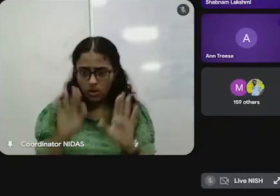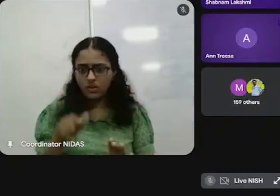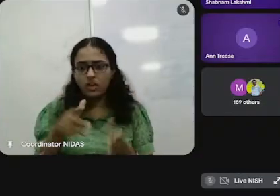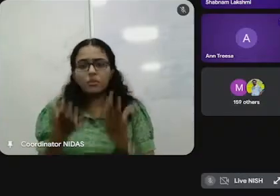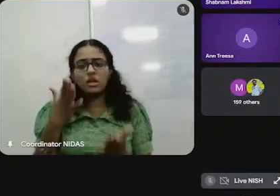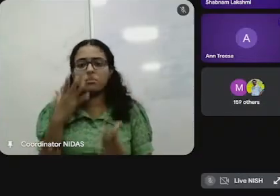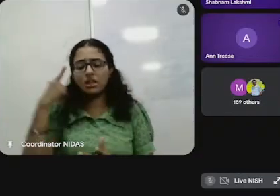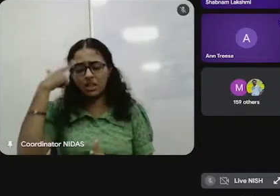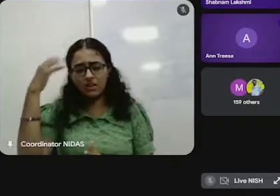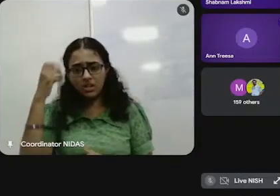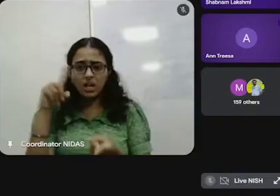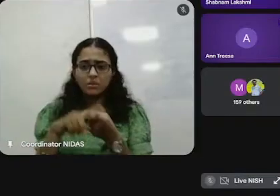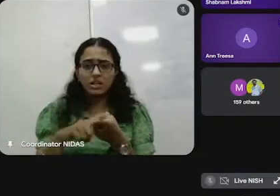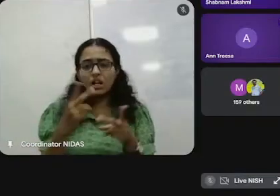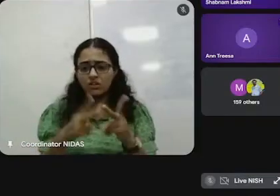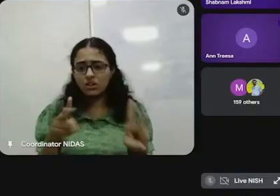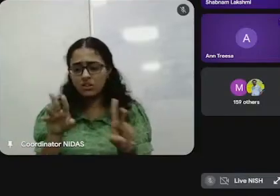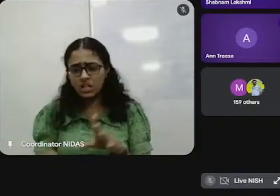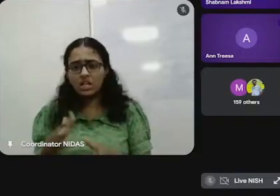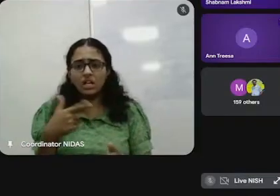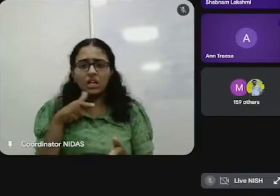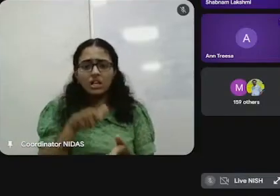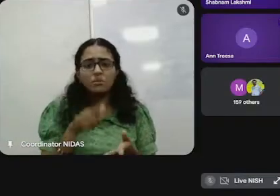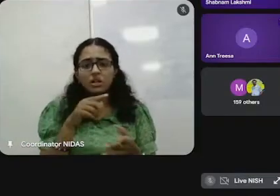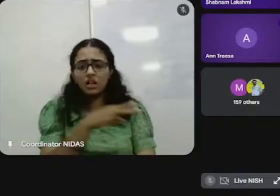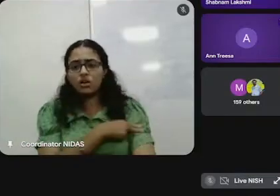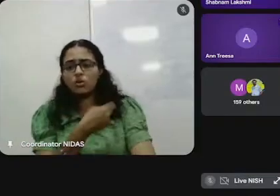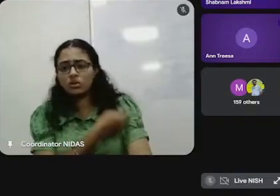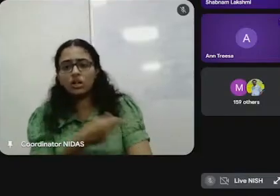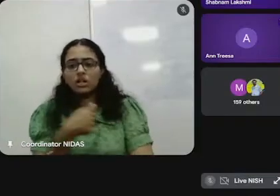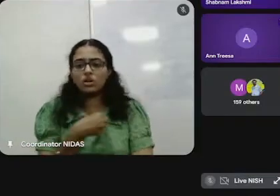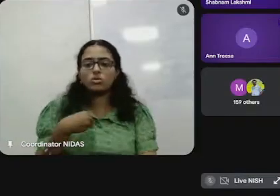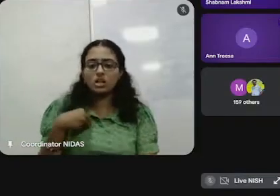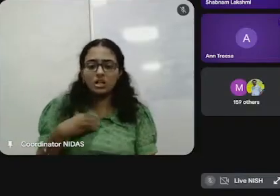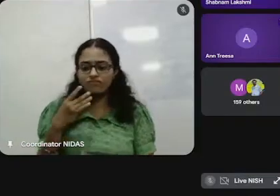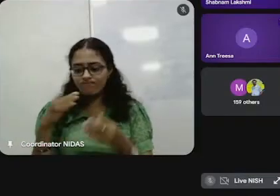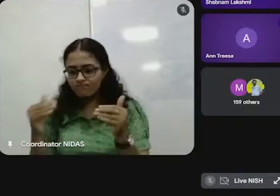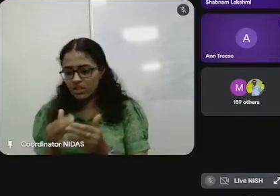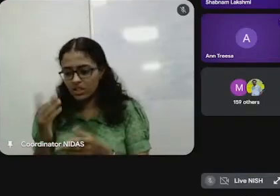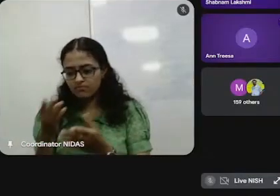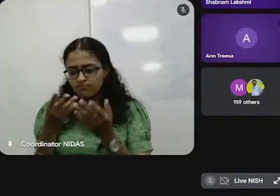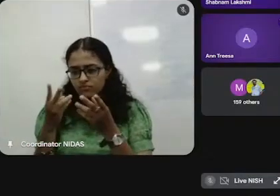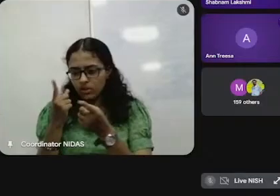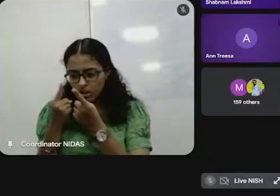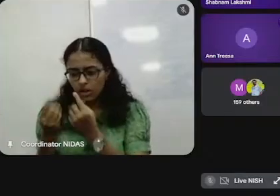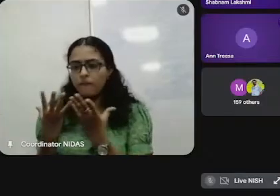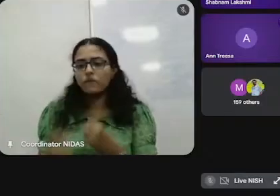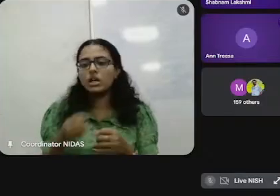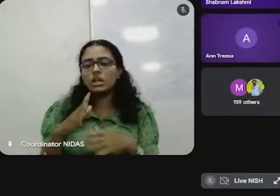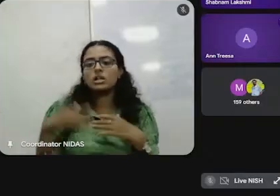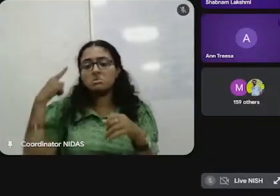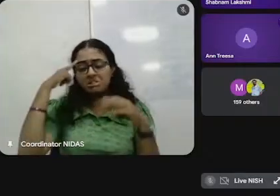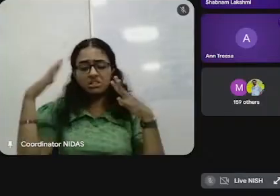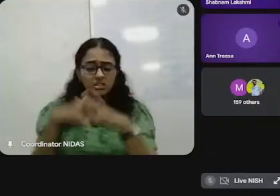തലവേദന വരുന്നതിന്റെ. അപ്പൊ അതില് നിങ്ങൾക്ക് മെഡിക്കൽ കണ്ടീഷൻ ഒന്നും ഇല്ല എന്ന് ഉറപ്പുണ്ടെങ്കിൽ മാത്രമേ നമുക്ക് അതൊരു സ്ട്രെസ്സിന്റെ ഭാഗമായിട്ടോ അതോ നിങ്ങളുടെ